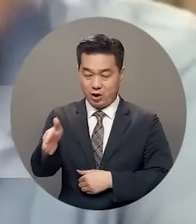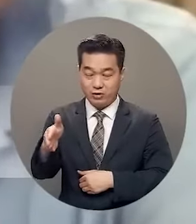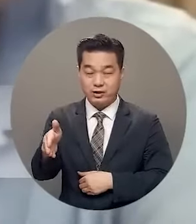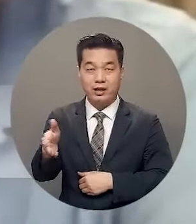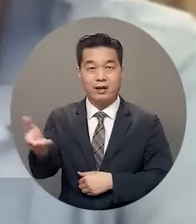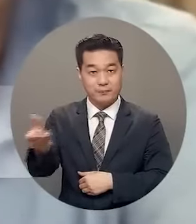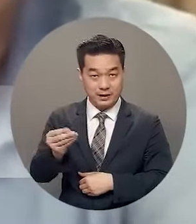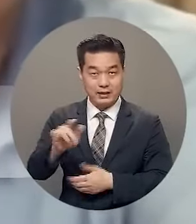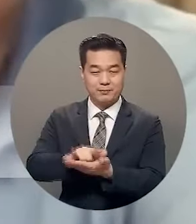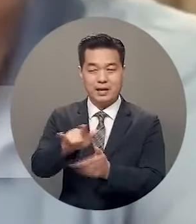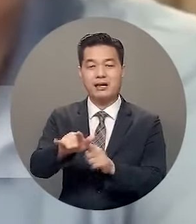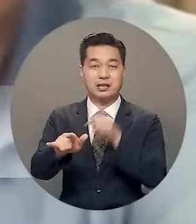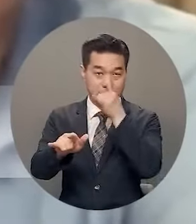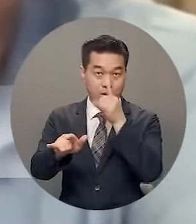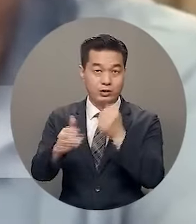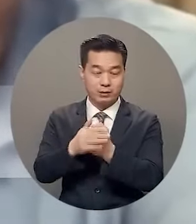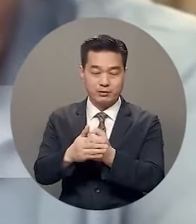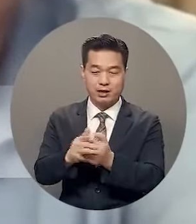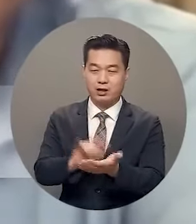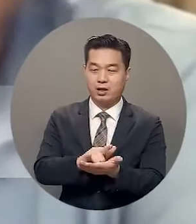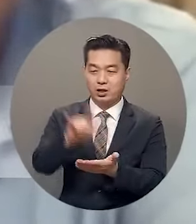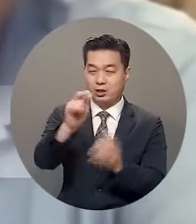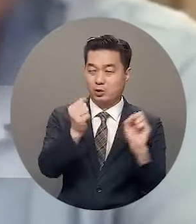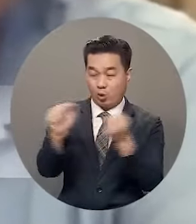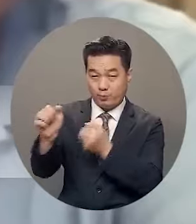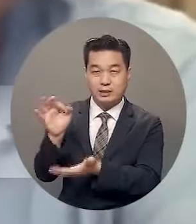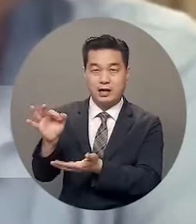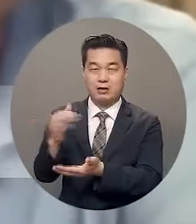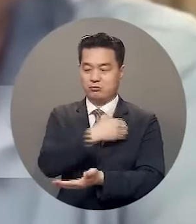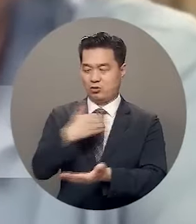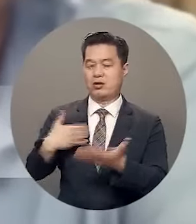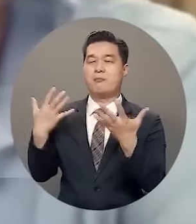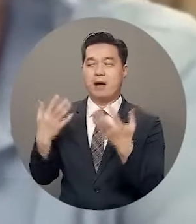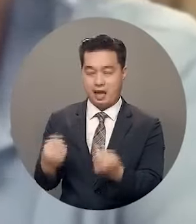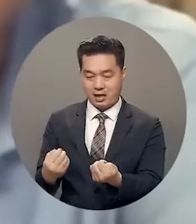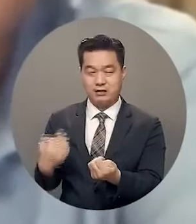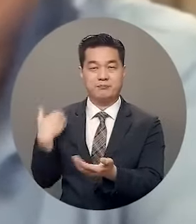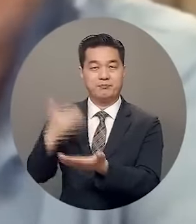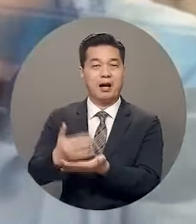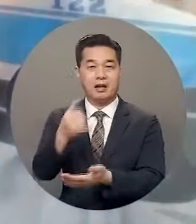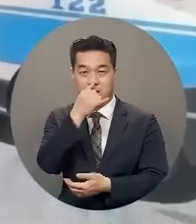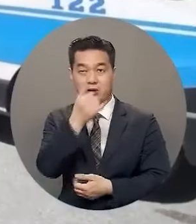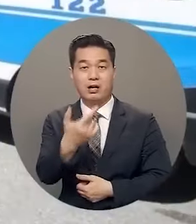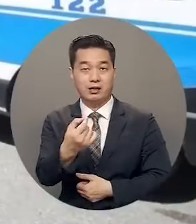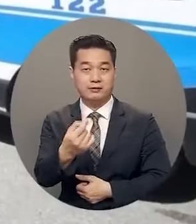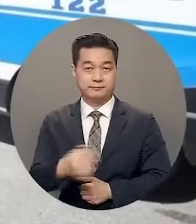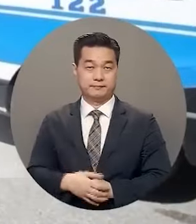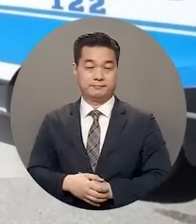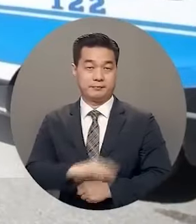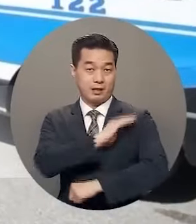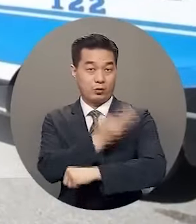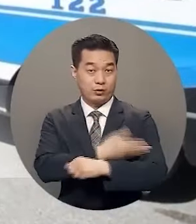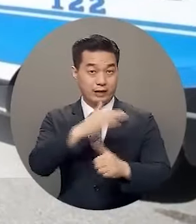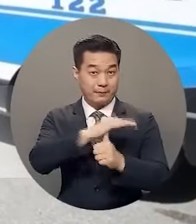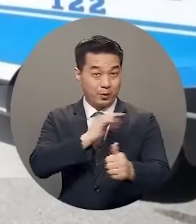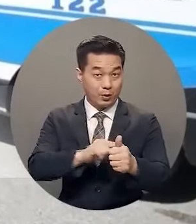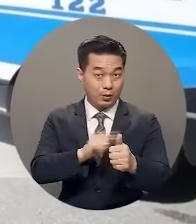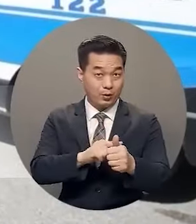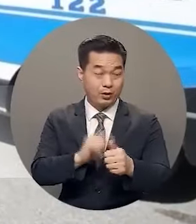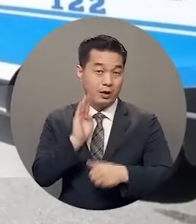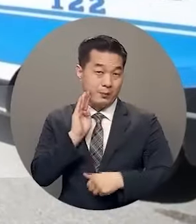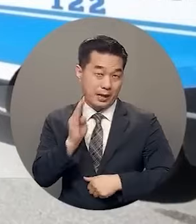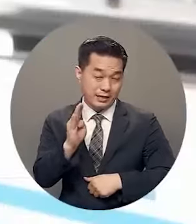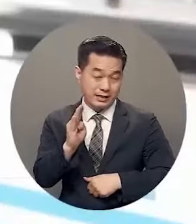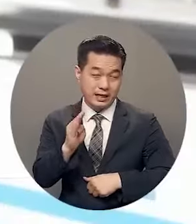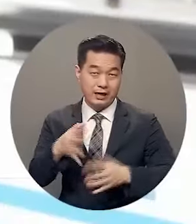중일 정도여서 그의 도피 자금은 여전히 많이 남아있는 것으로 보입니다. 권 대표가 벨기에 여권 등